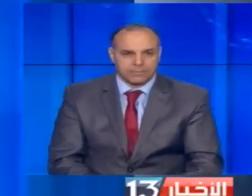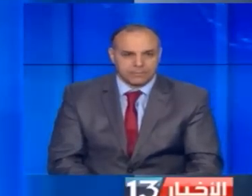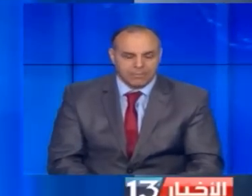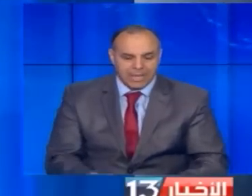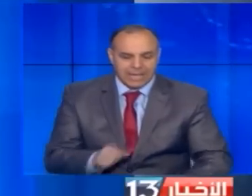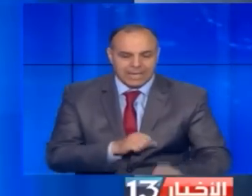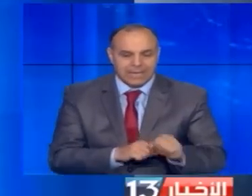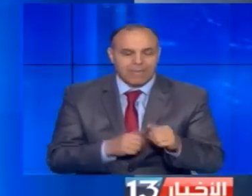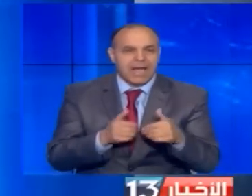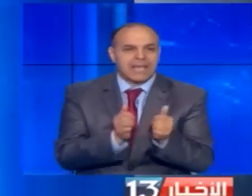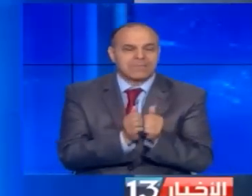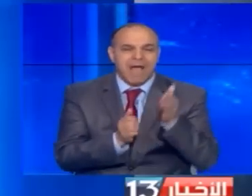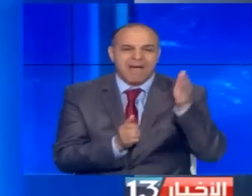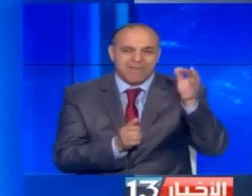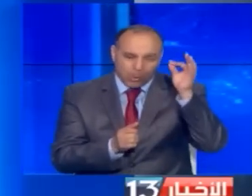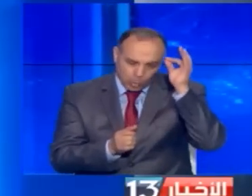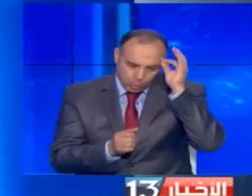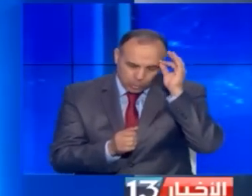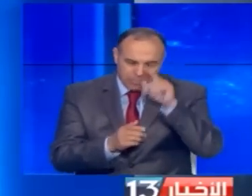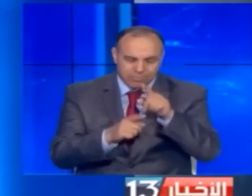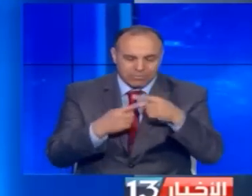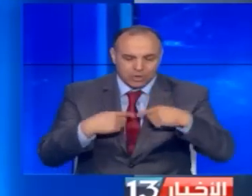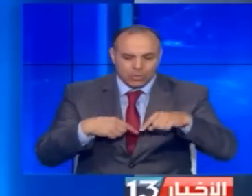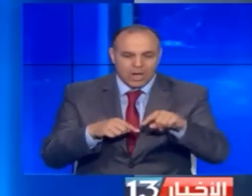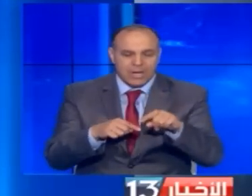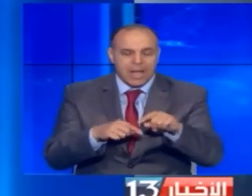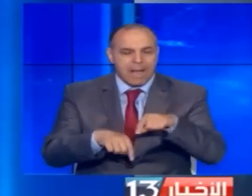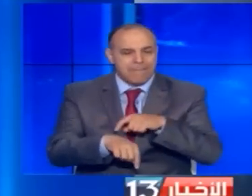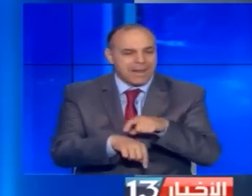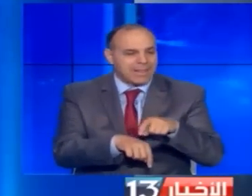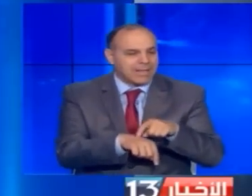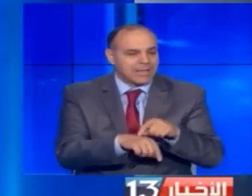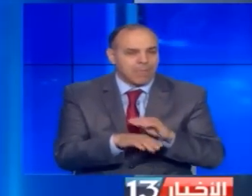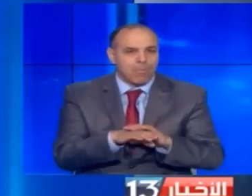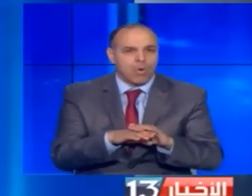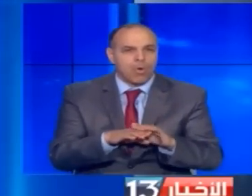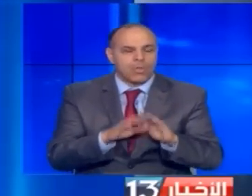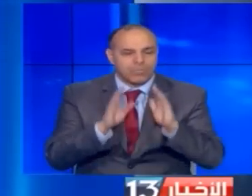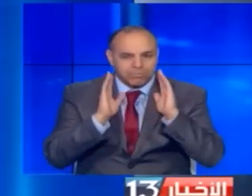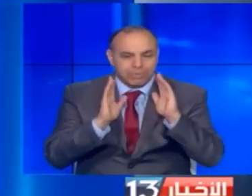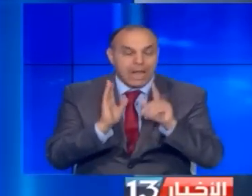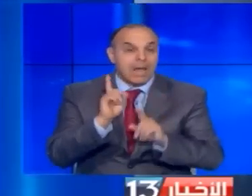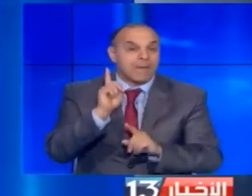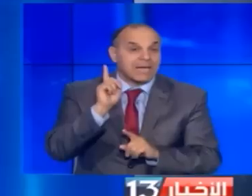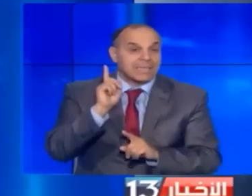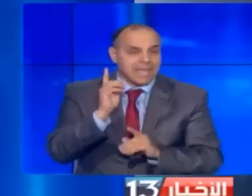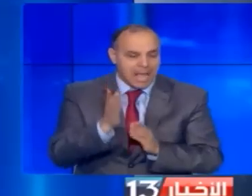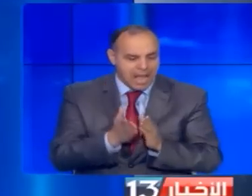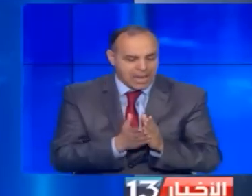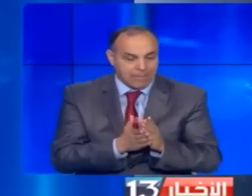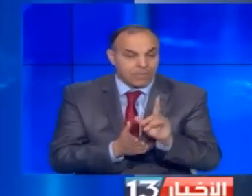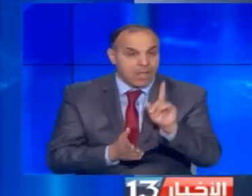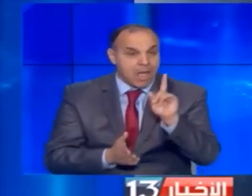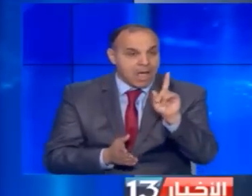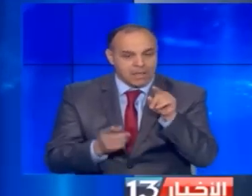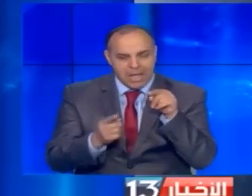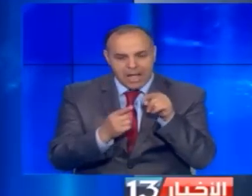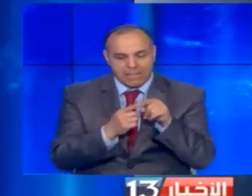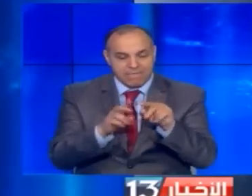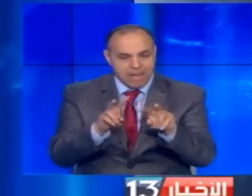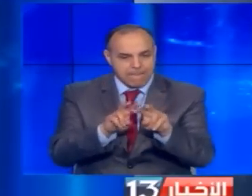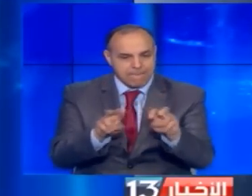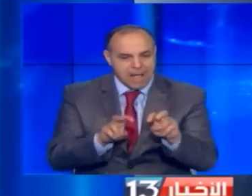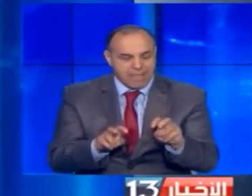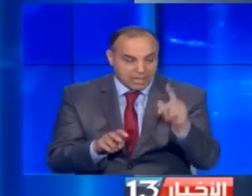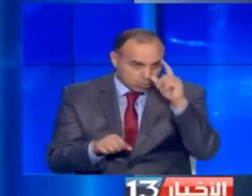نظم حزب أفاق تونس حلقة نقاش بعنوان البلديات نحو تركيز لا مركزية حقيقية، بهدف التباحث